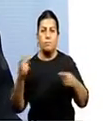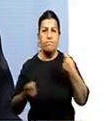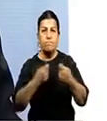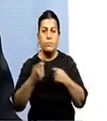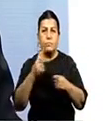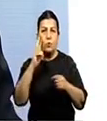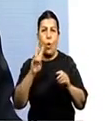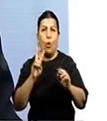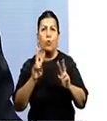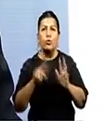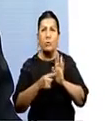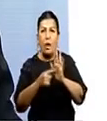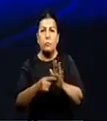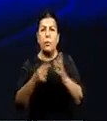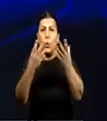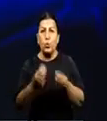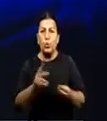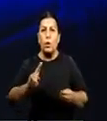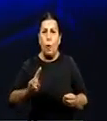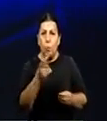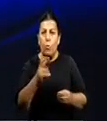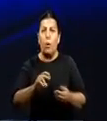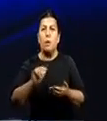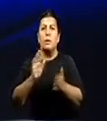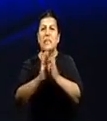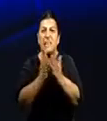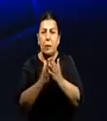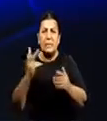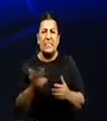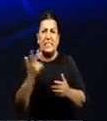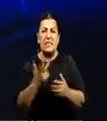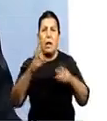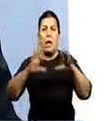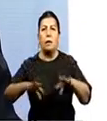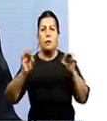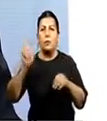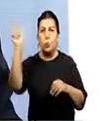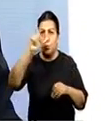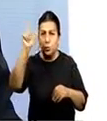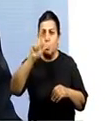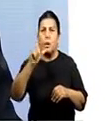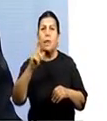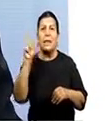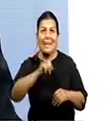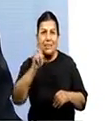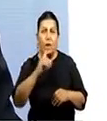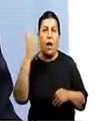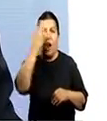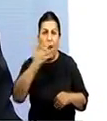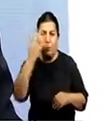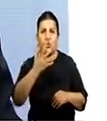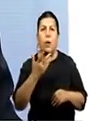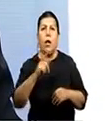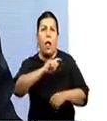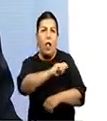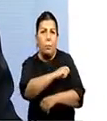göstermiş olduğunuz kitaplar, raporlar hızlıca hazırlandı. Bunlar Türkçe, İngilizce, Arapça, Almanca